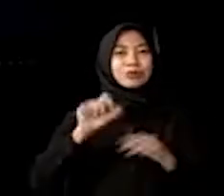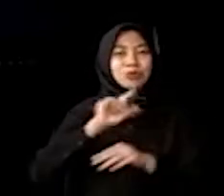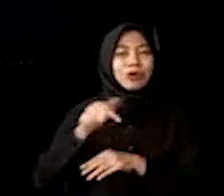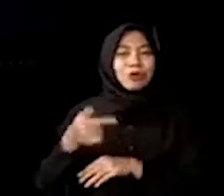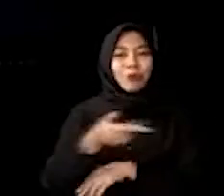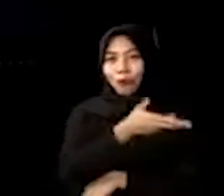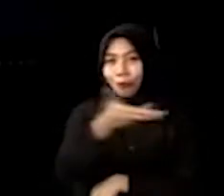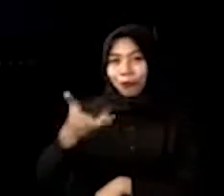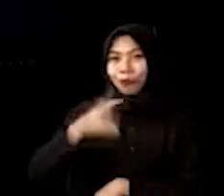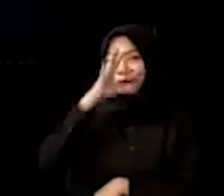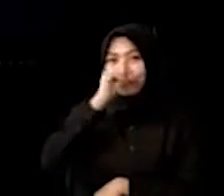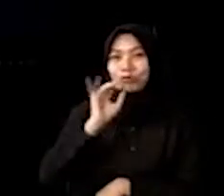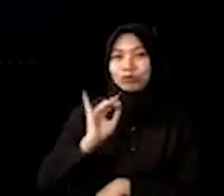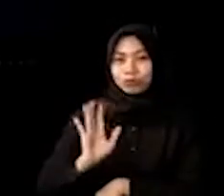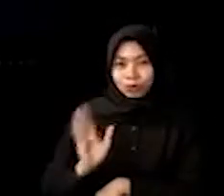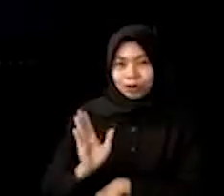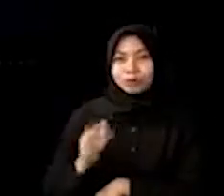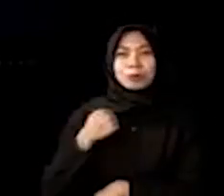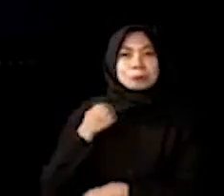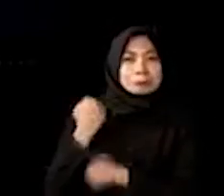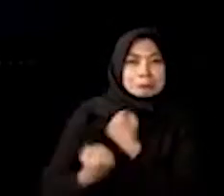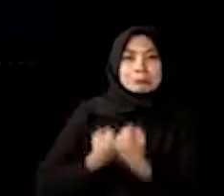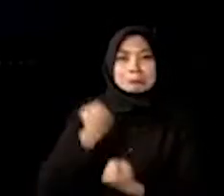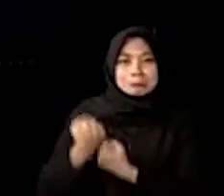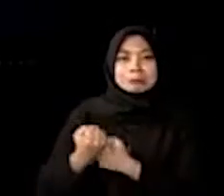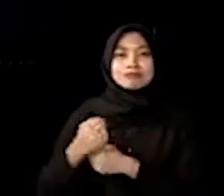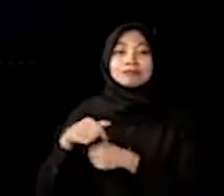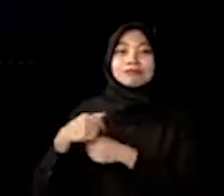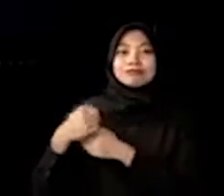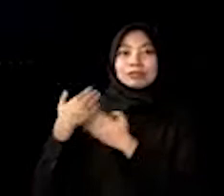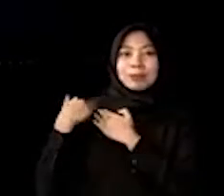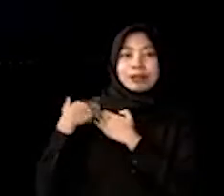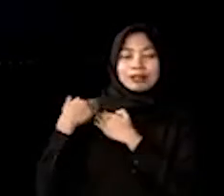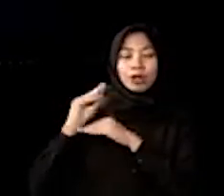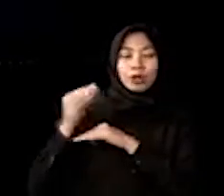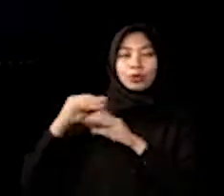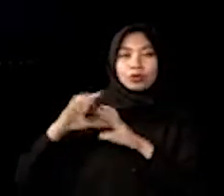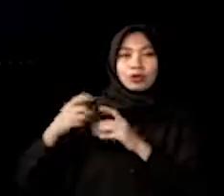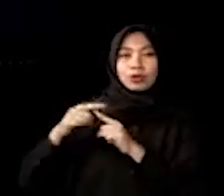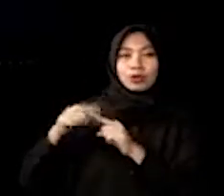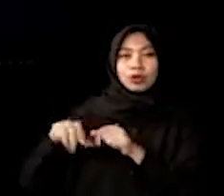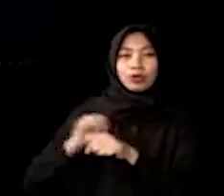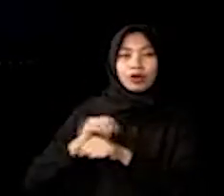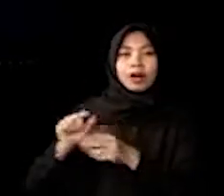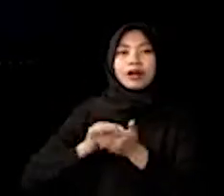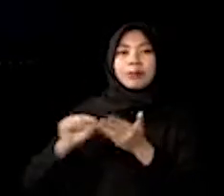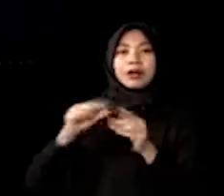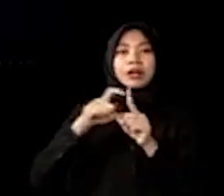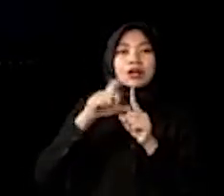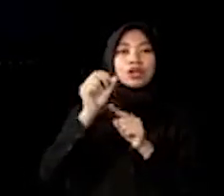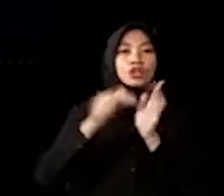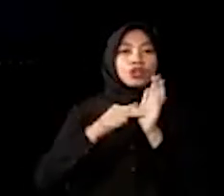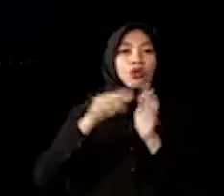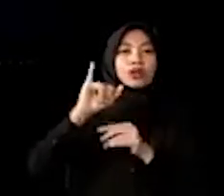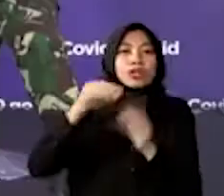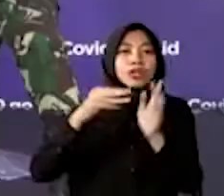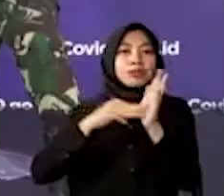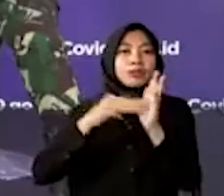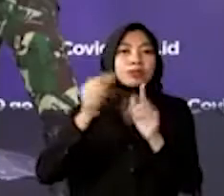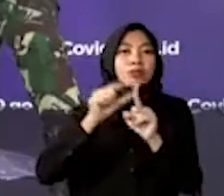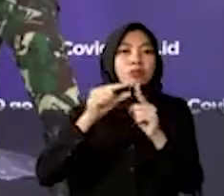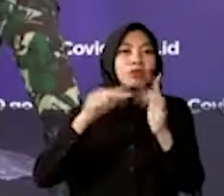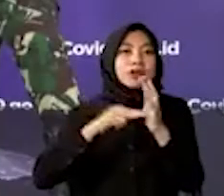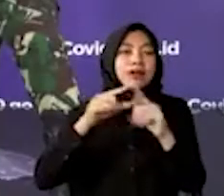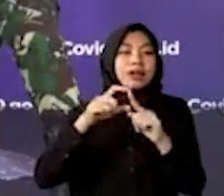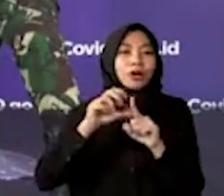bulan berjibaku menghadapi covid ketua Satgas penanganan covid-19 Letnan Jenderal TNI Don monardo Pak